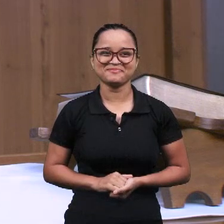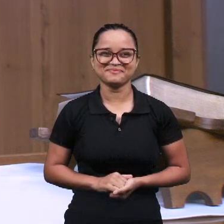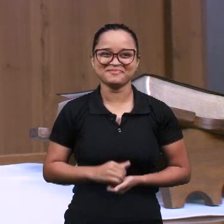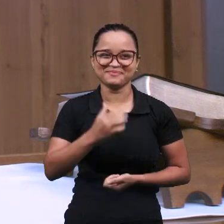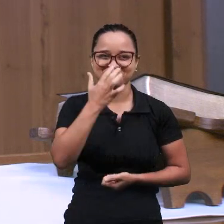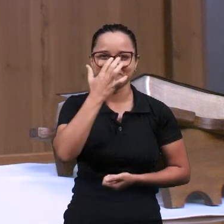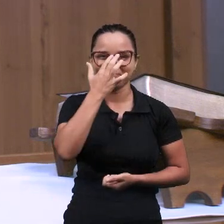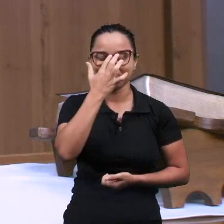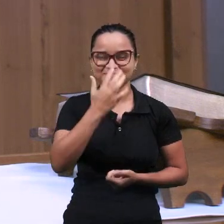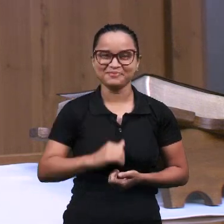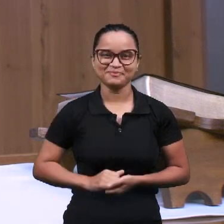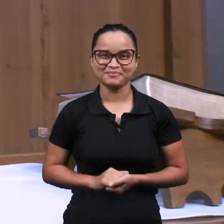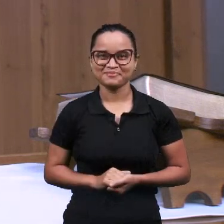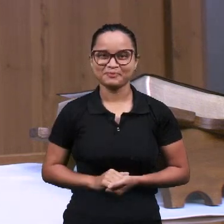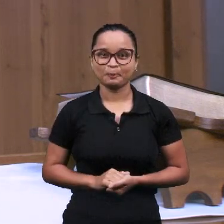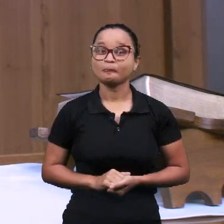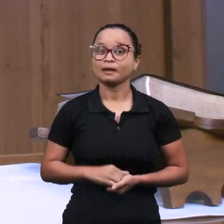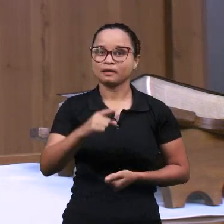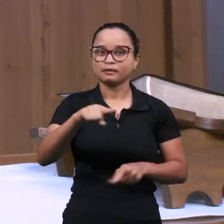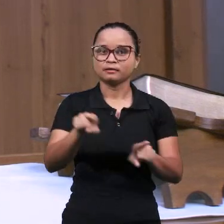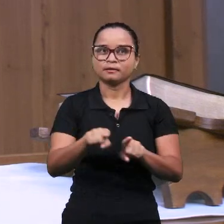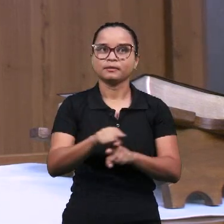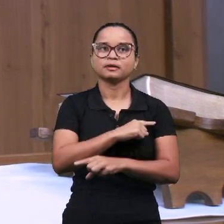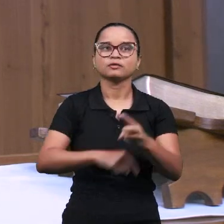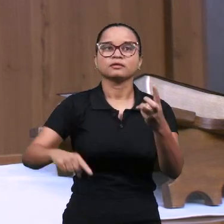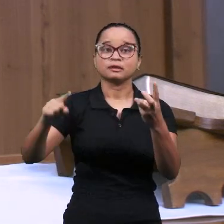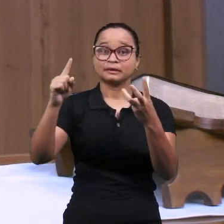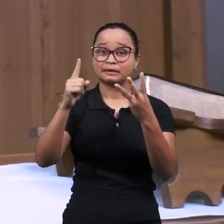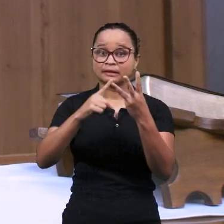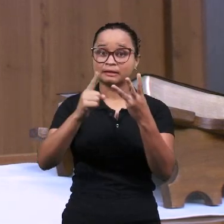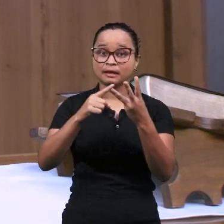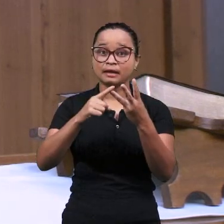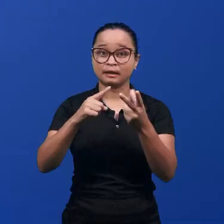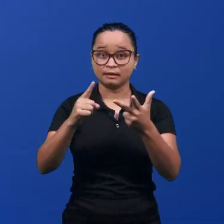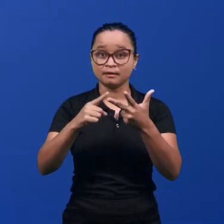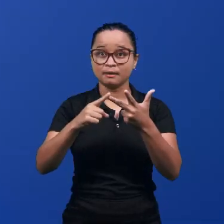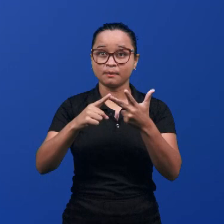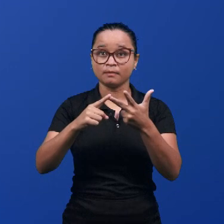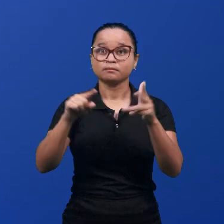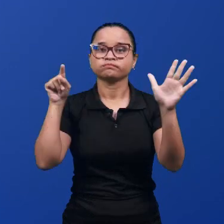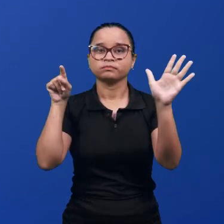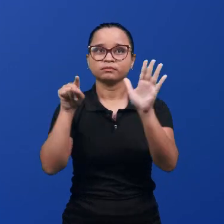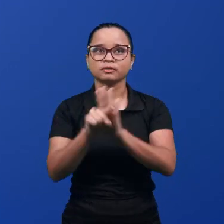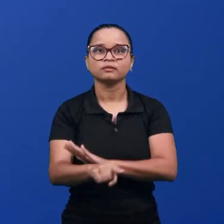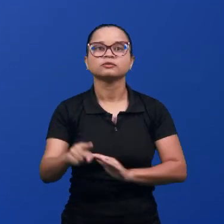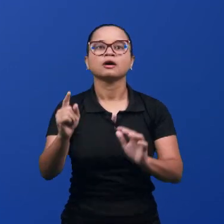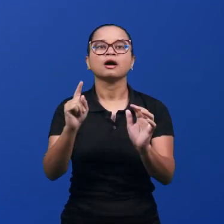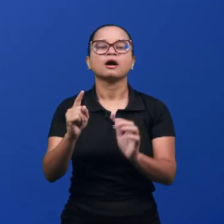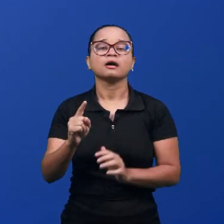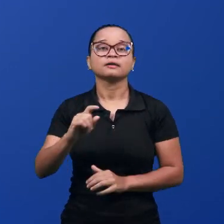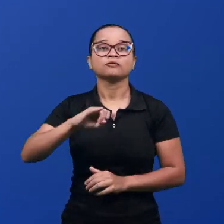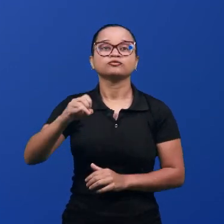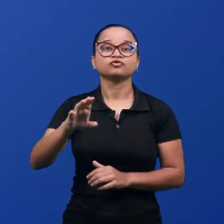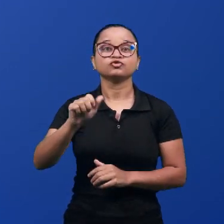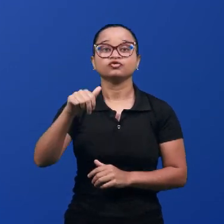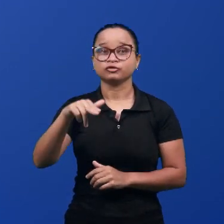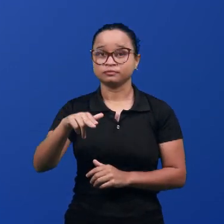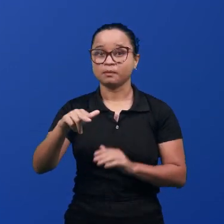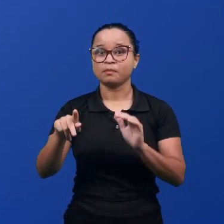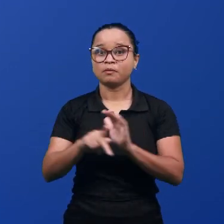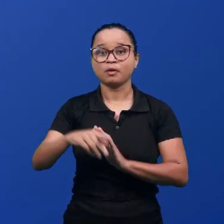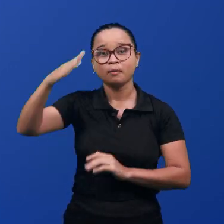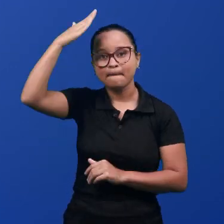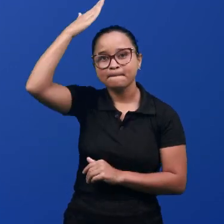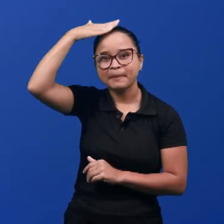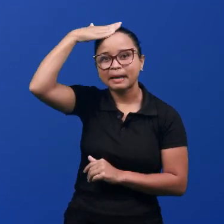Nous dirigeons la troisième question à notre frère du groupe de jeunes de Londrine, notre frère Jean-Carlo au Parana. La